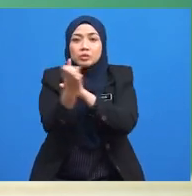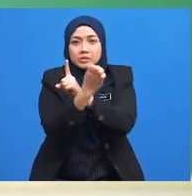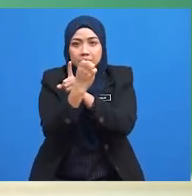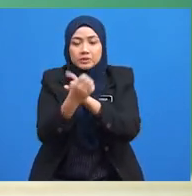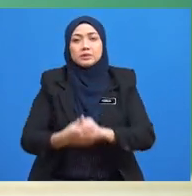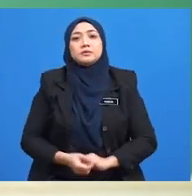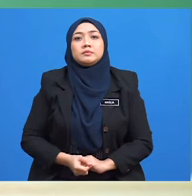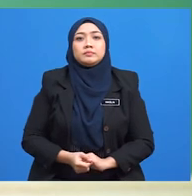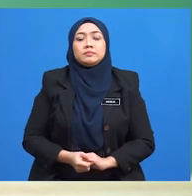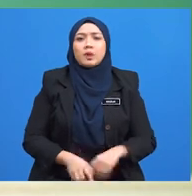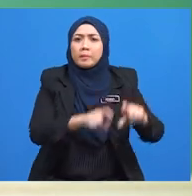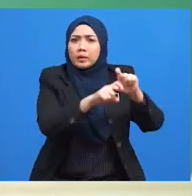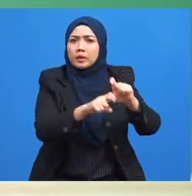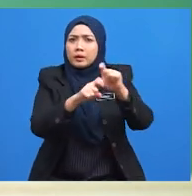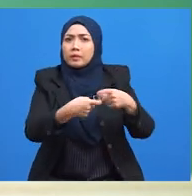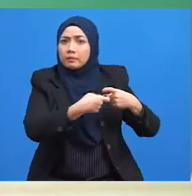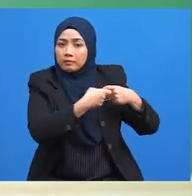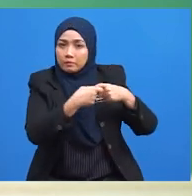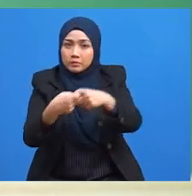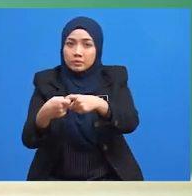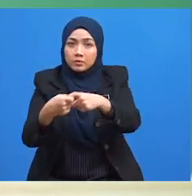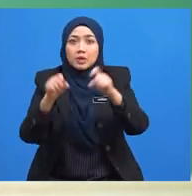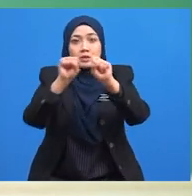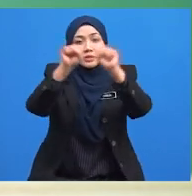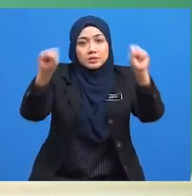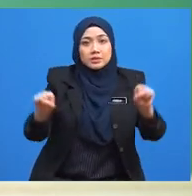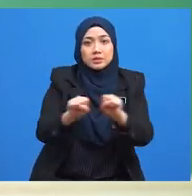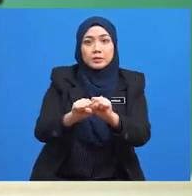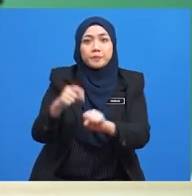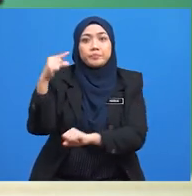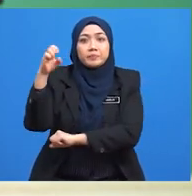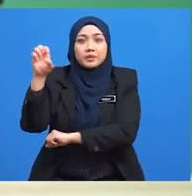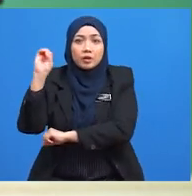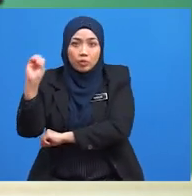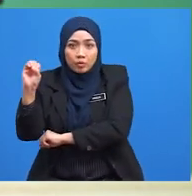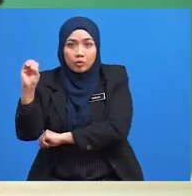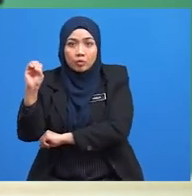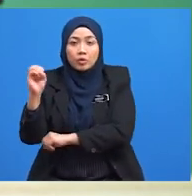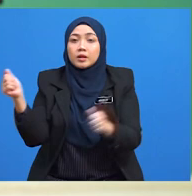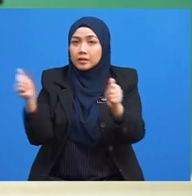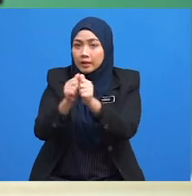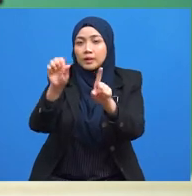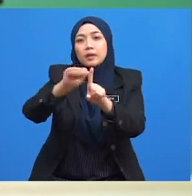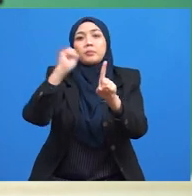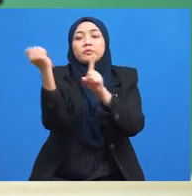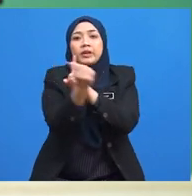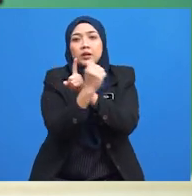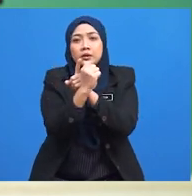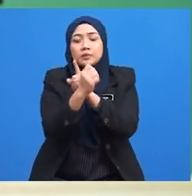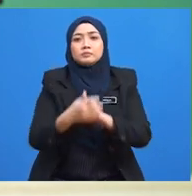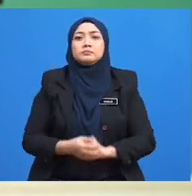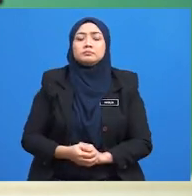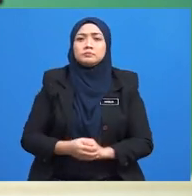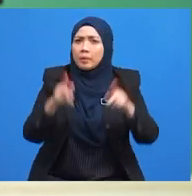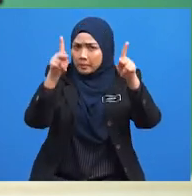Seterusnya, kebergantungan antara sistem geomorfologi dengan atmosfera. Pernahkah